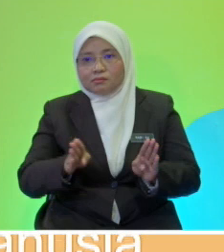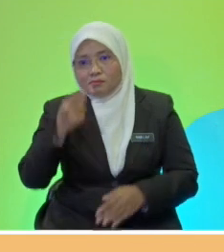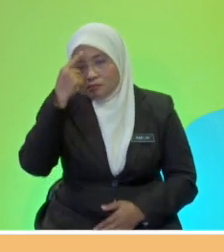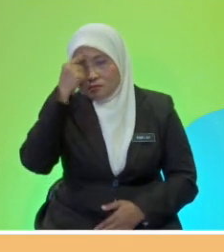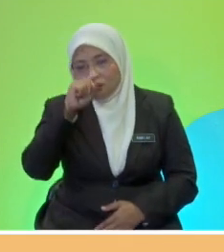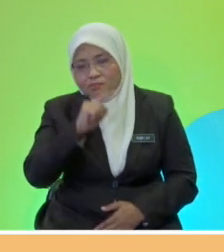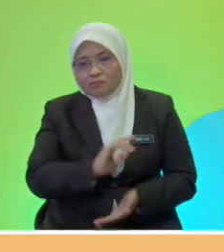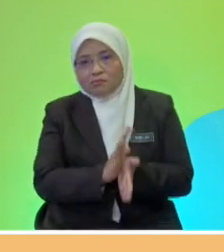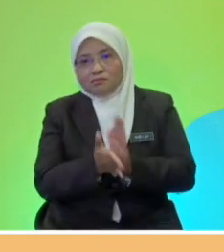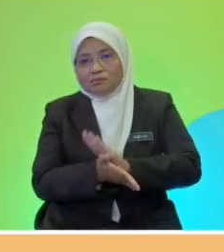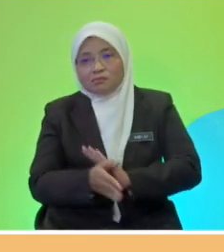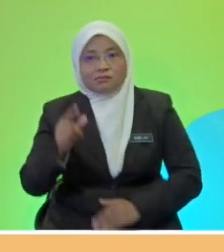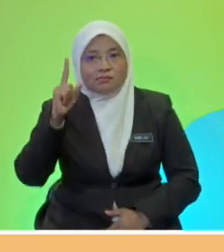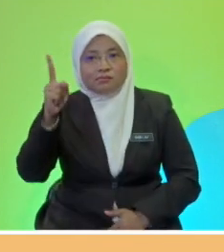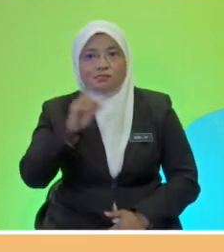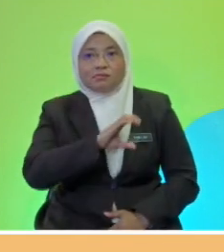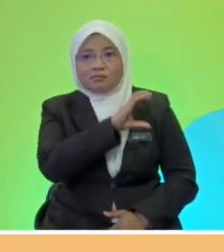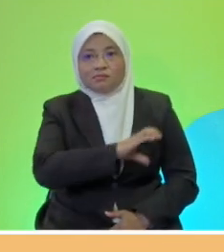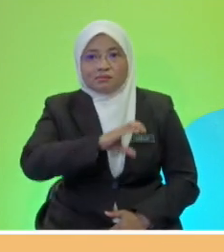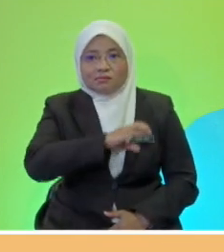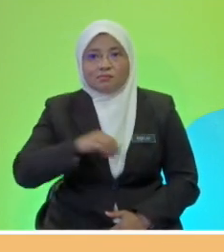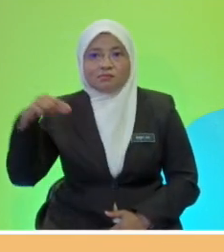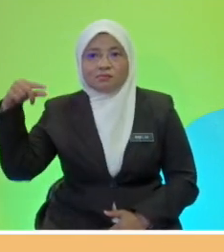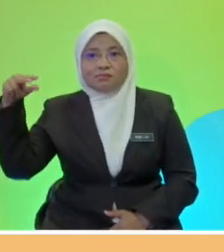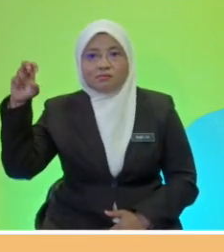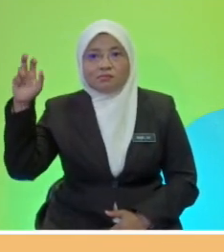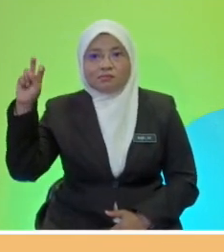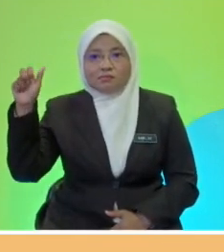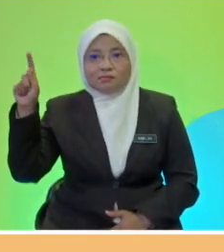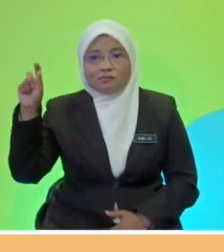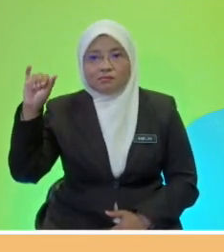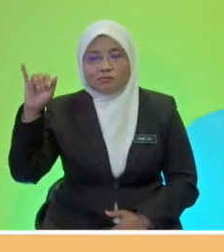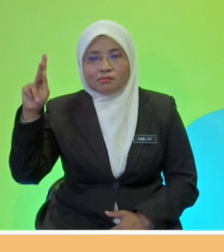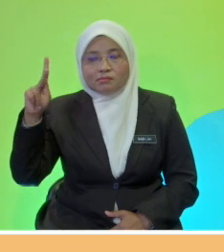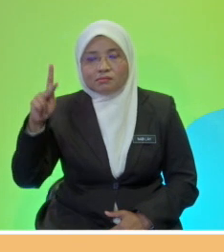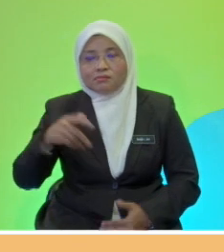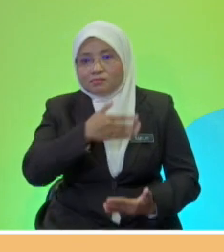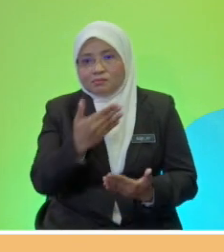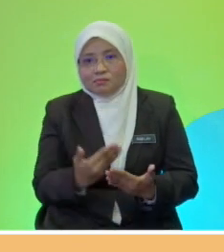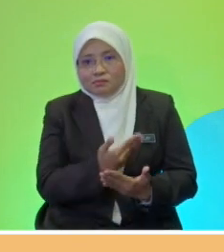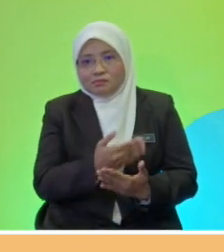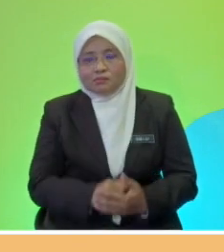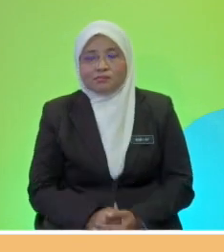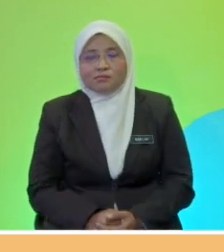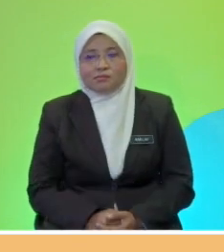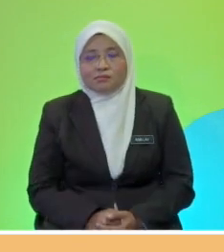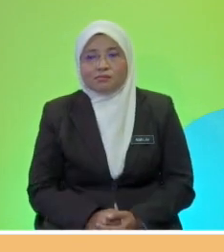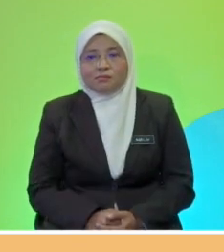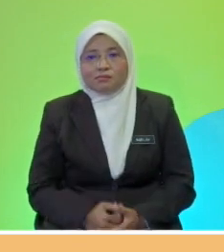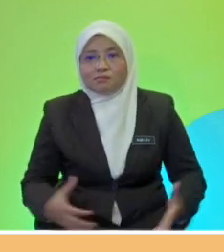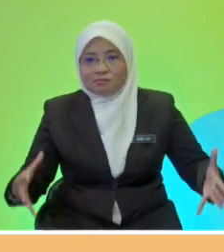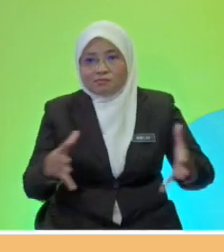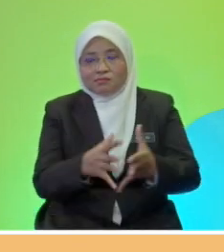oke sebagai contoh kita gunakan DNA tumbuhan kita komunikasikan dia dengan DNA